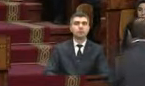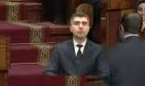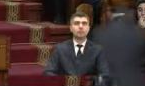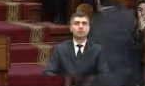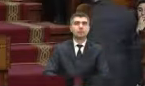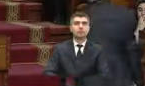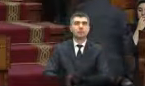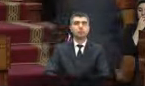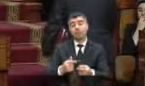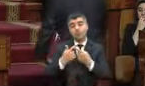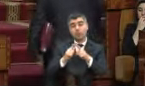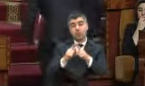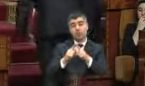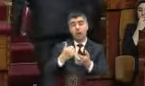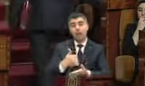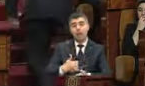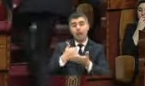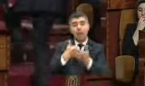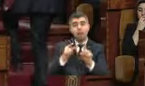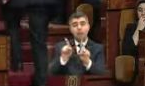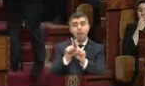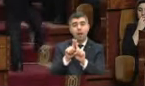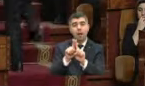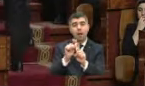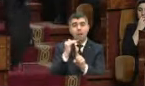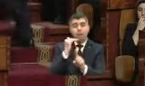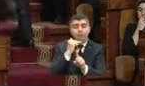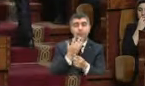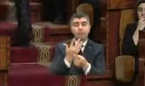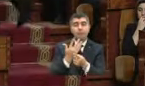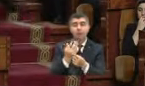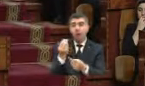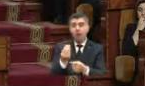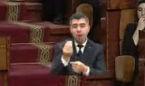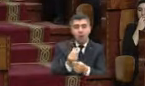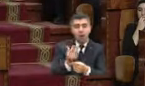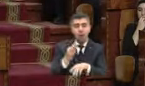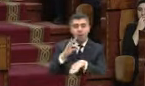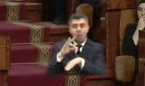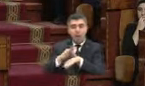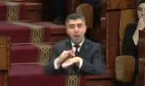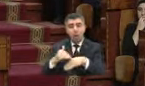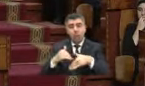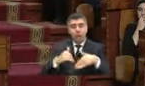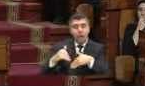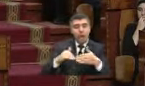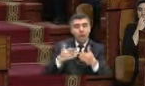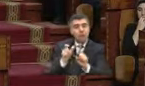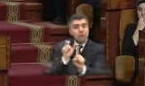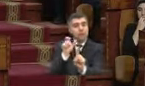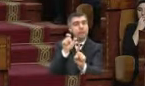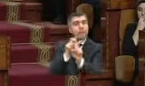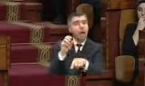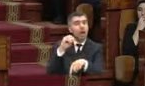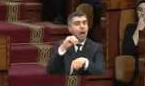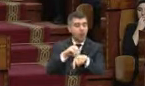من خلال دعم الإسعاف الاجتماعي المتنقل، وخصص له مبلغ نتاع 5,800,000 درهم. إذا جمعنا